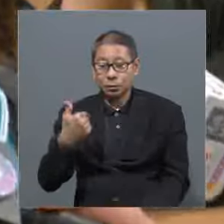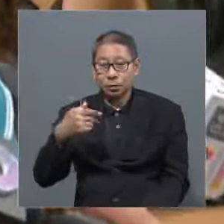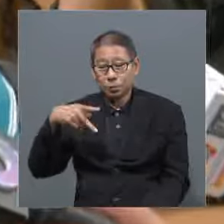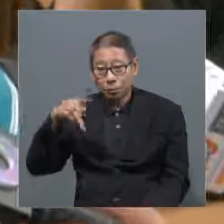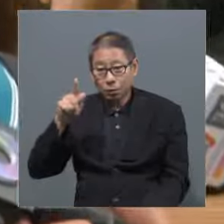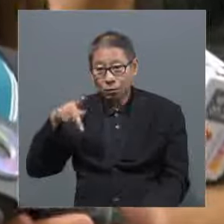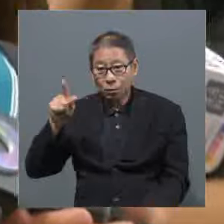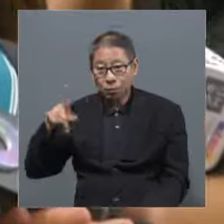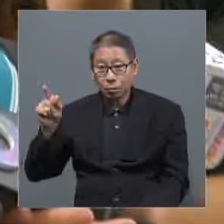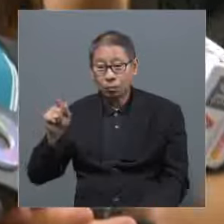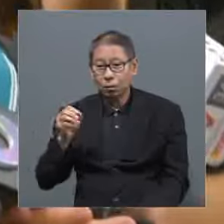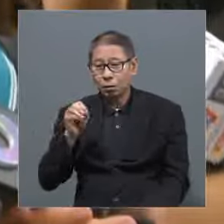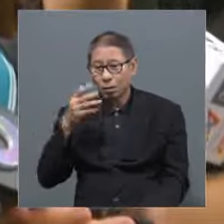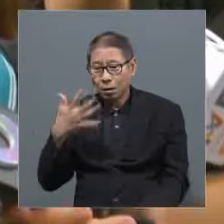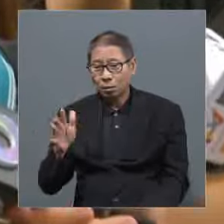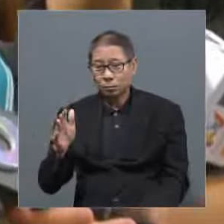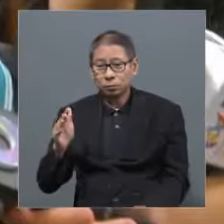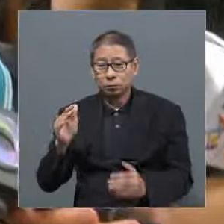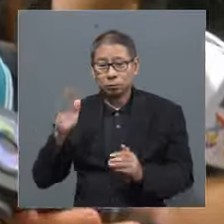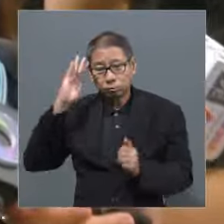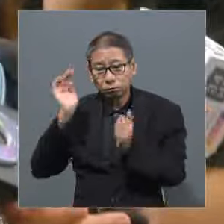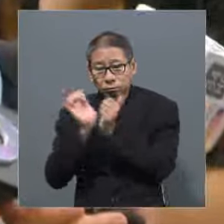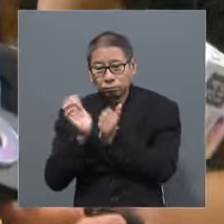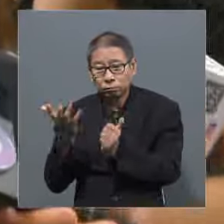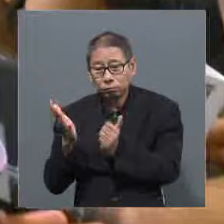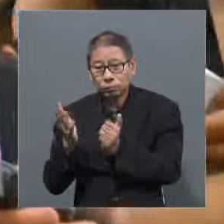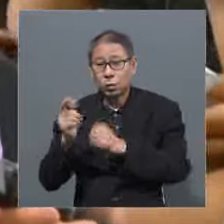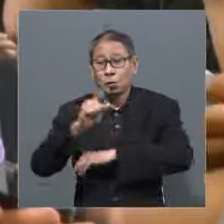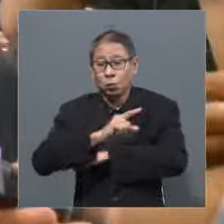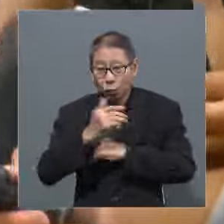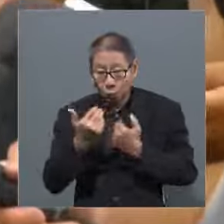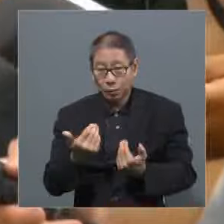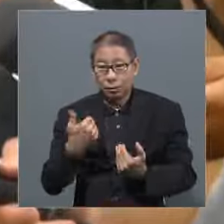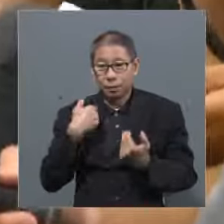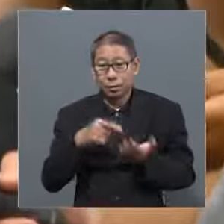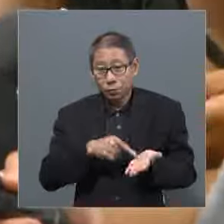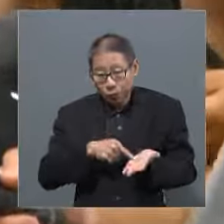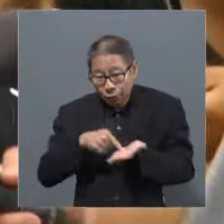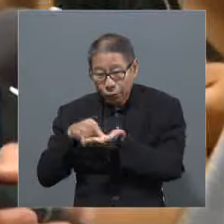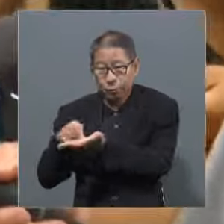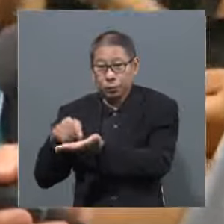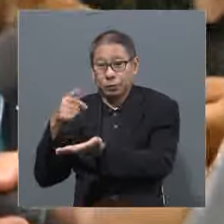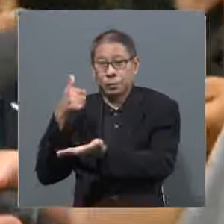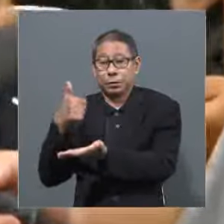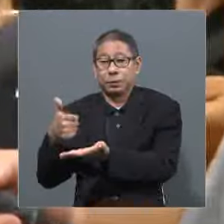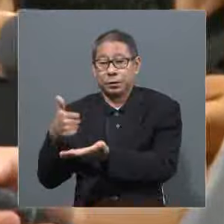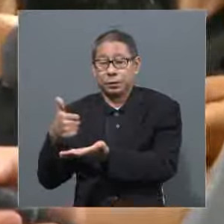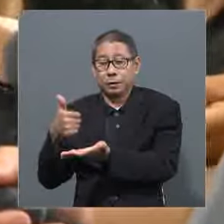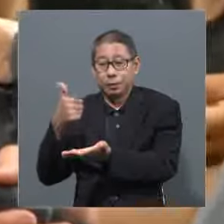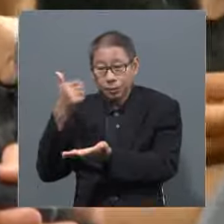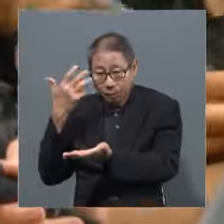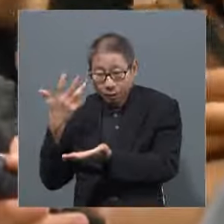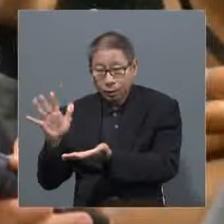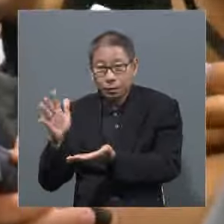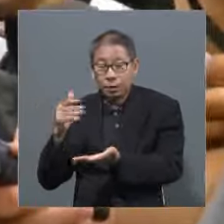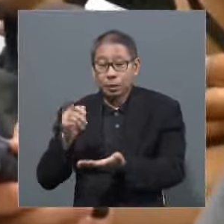เนี่ยเหมือนร้างเลยไม่ค่อยมีคนอยู่นะครับแต่วันนี้ไปเนี่ยสามารถยื่นหลักฐานได้นะครับหลังยื่นหลักฐานเสร็จ